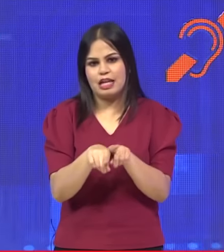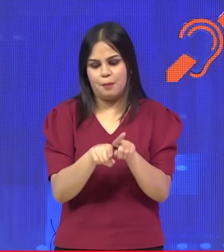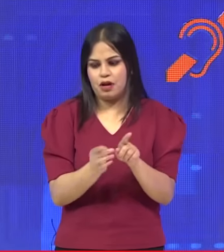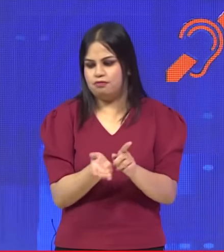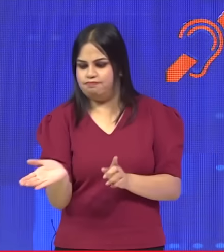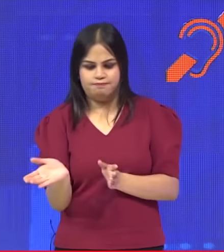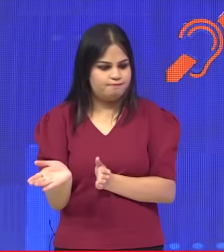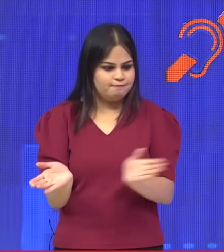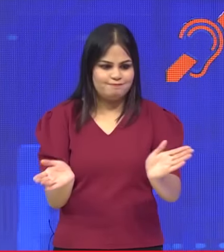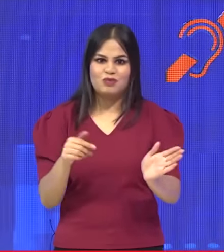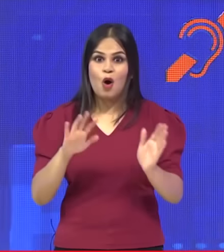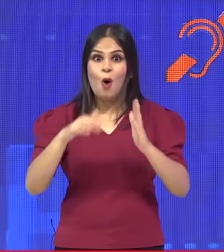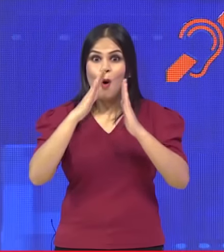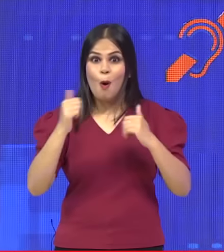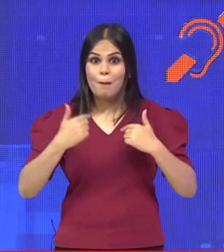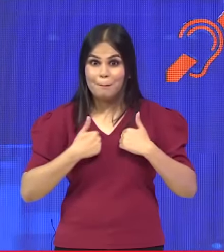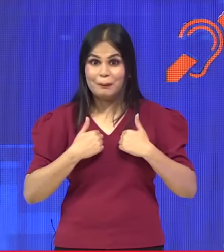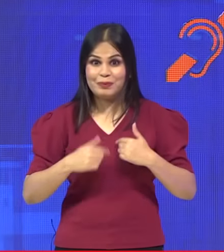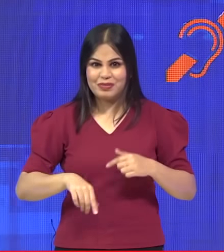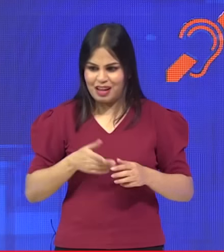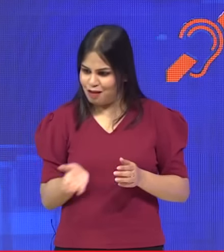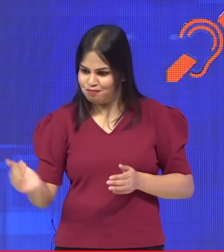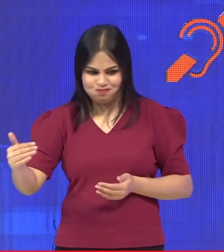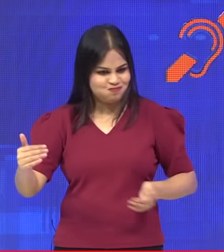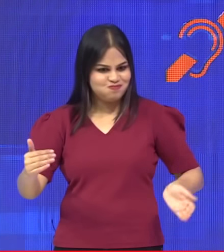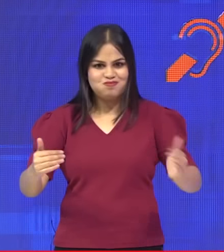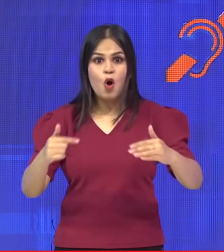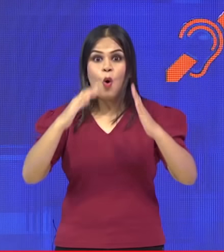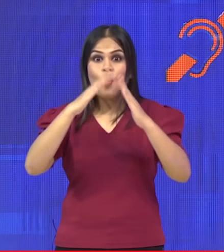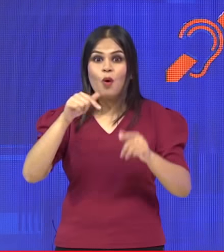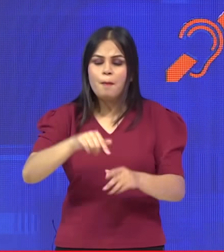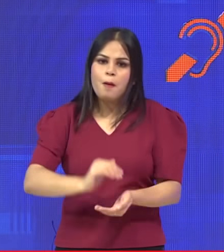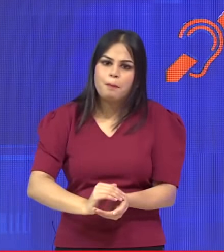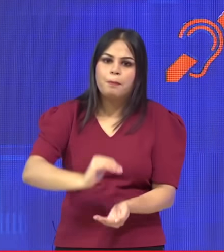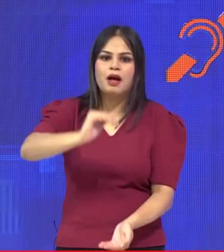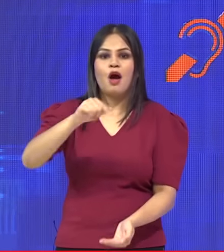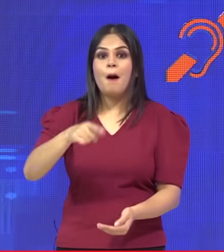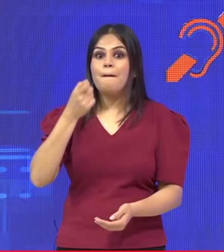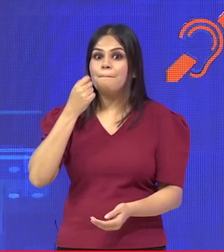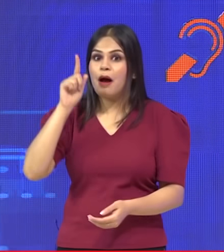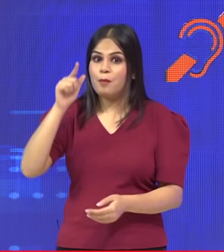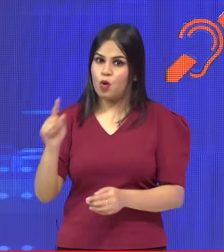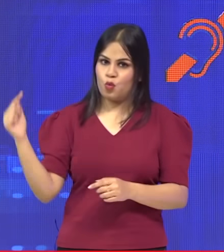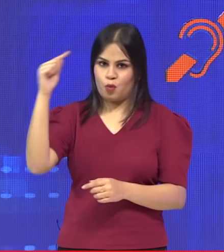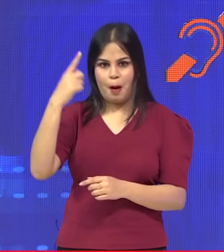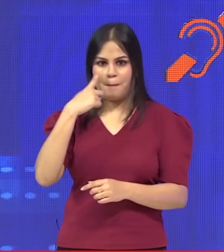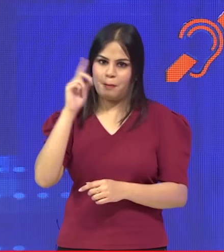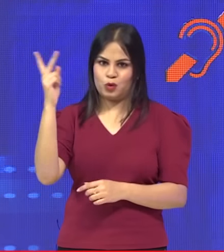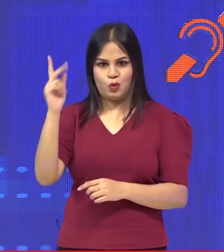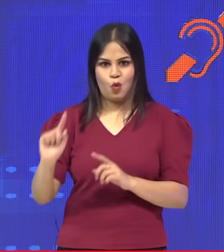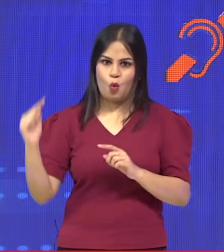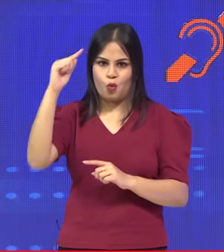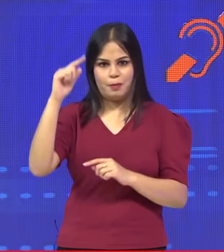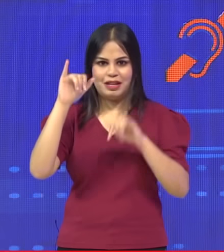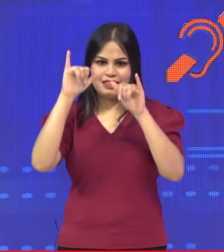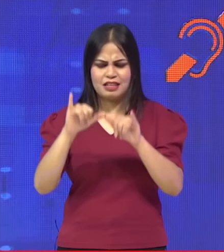जहां पर मैं राहत हूं बचपन से लिया है और मेरे वालिद साहब मेरी माता मम्मी ऊपर रहती हैं तो मुझे ऐसा